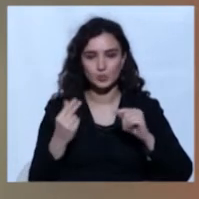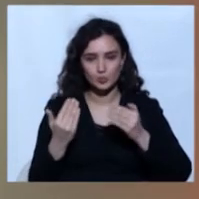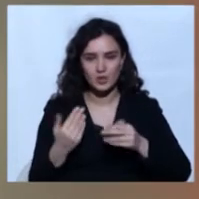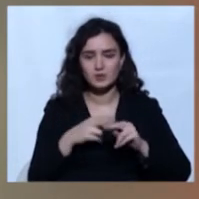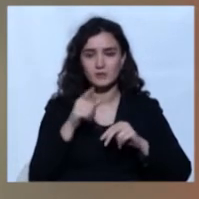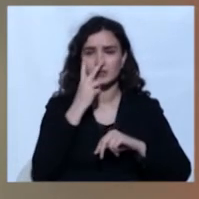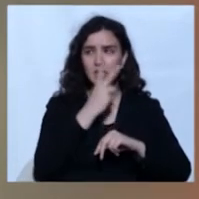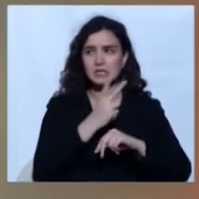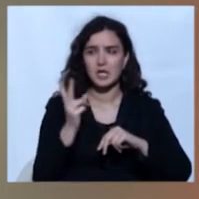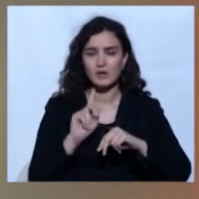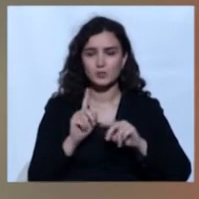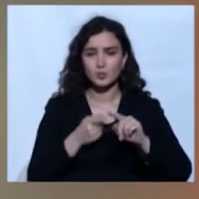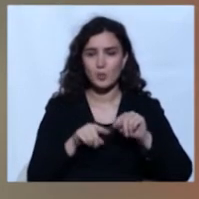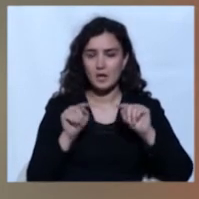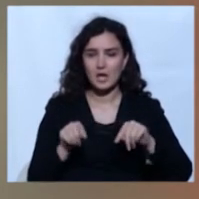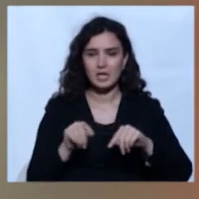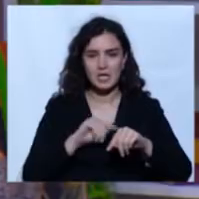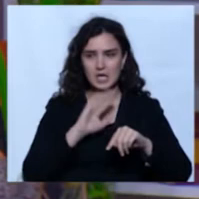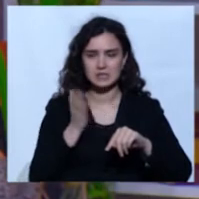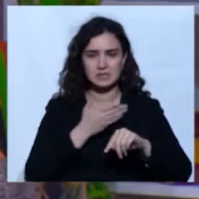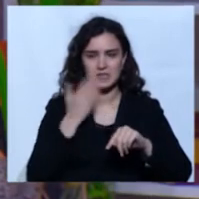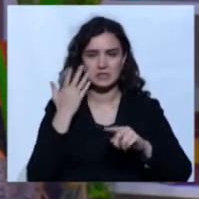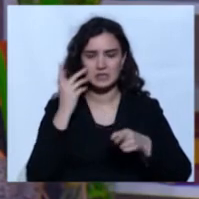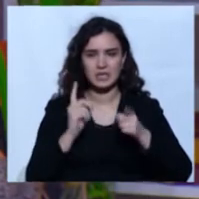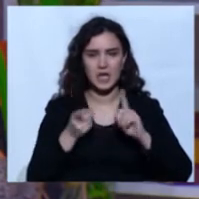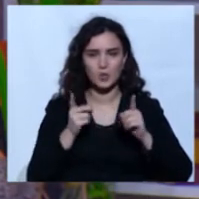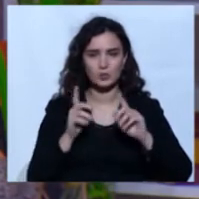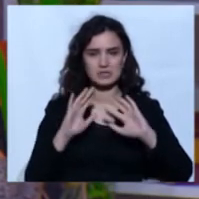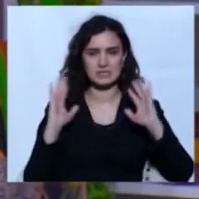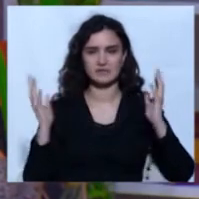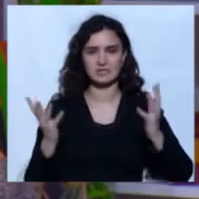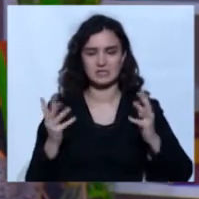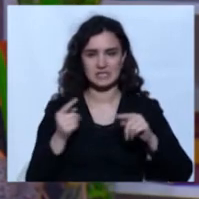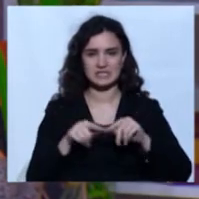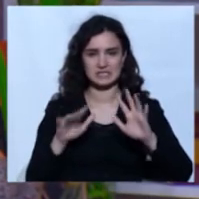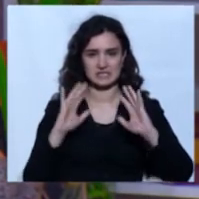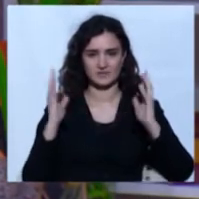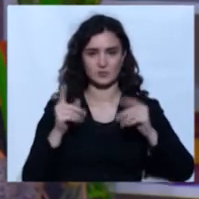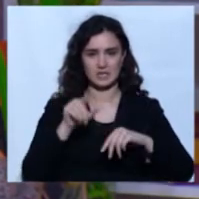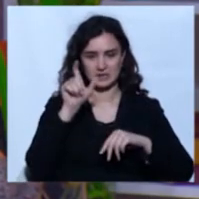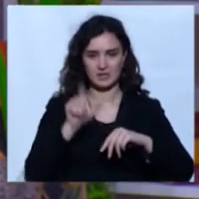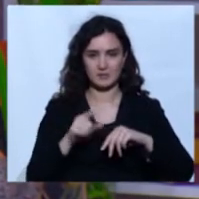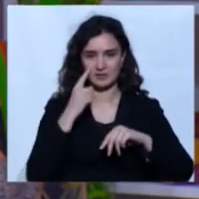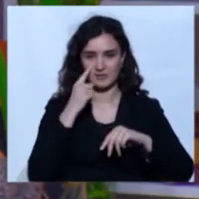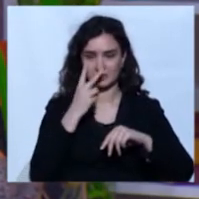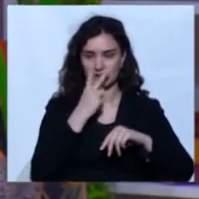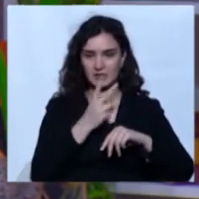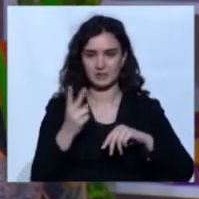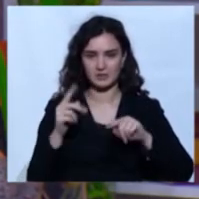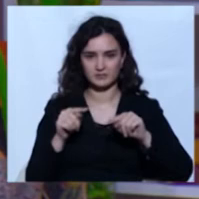თქვენ დაინახავთ, რომ აქ არსად რეალური სივრცე, ის სივრცე, რომელსაც ადამიანი თვალით